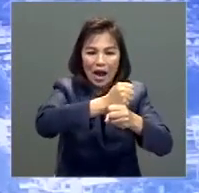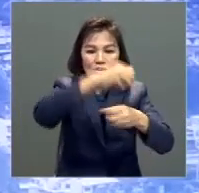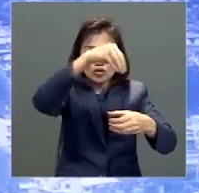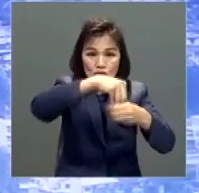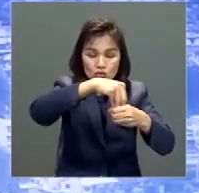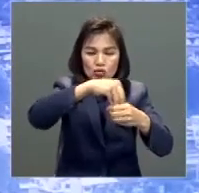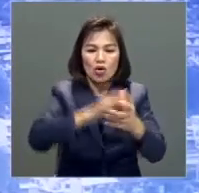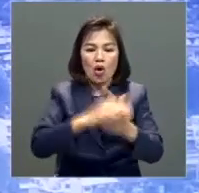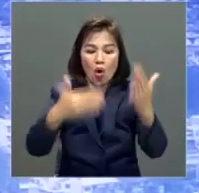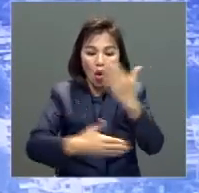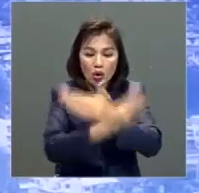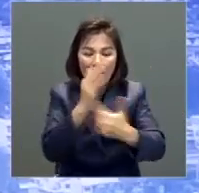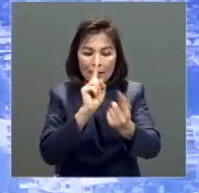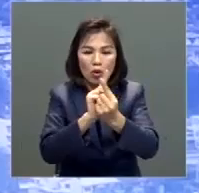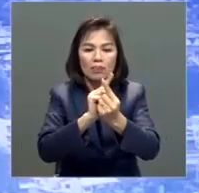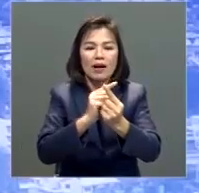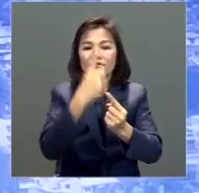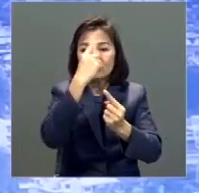ถ้าจะโยงไปที่อาชีพเสียงที่ทำงานในสถานที่แออัดหรือสัมผัสกับคนสำหรับจะชาวต่างชาติอันนี้4